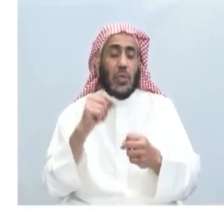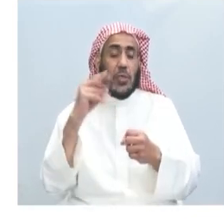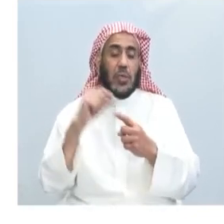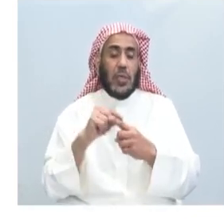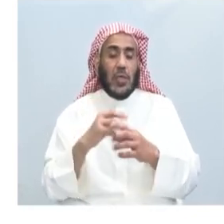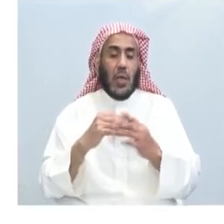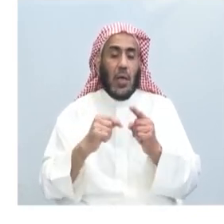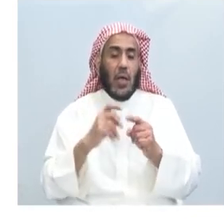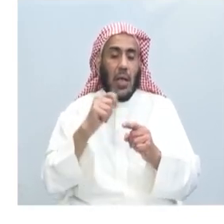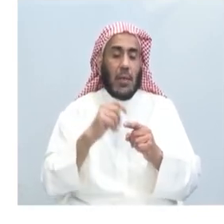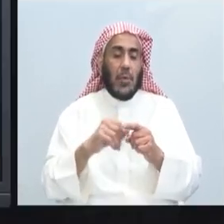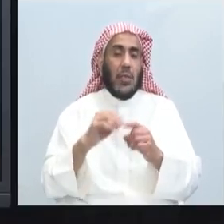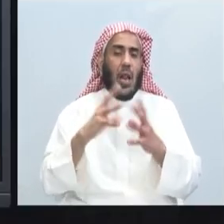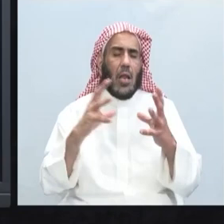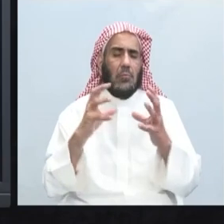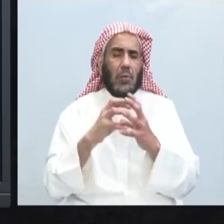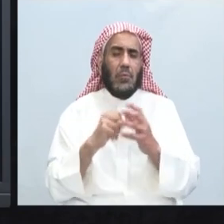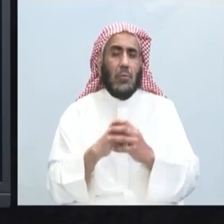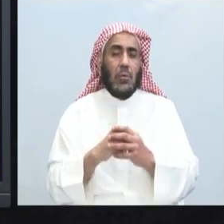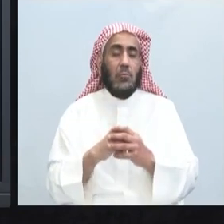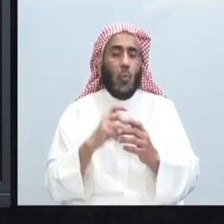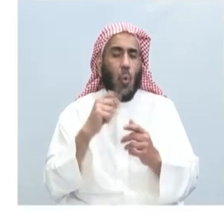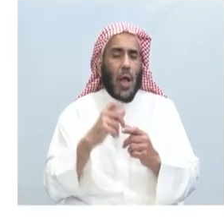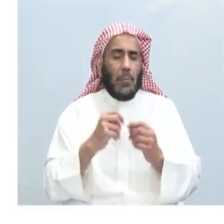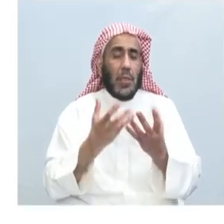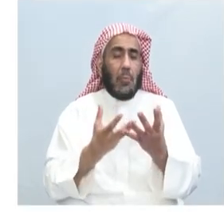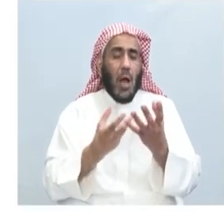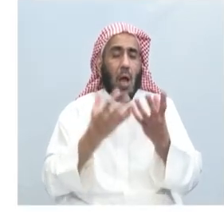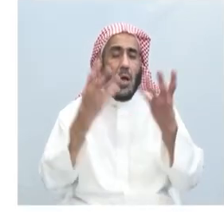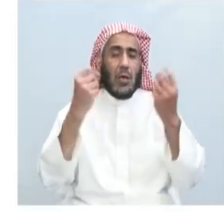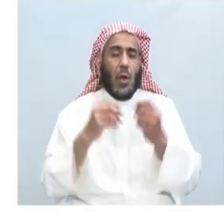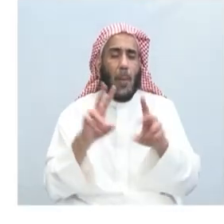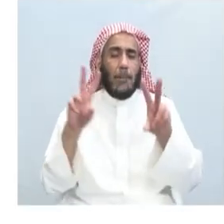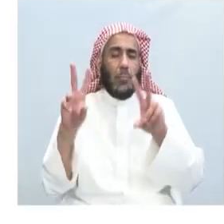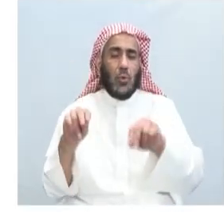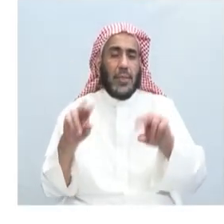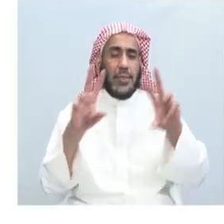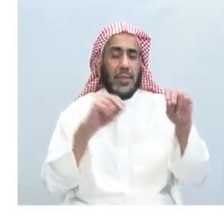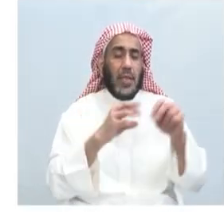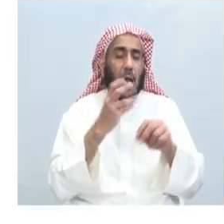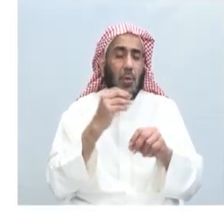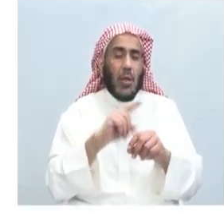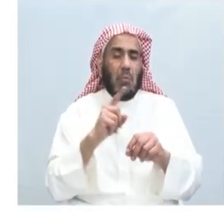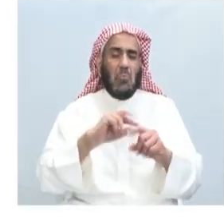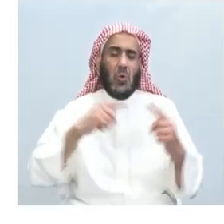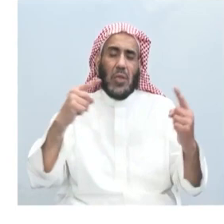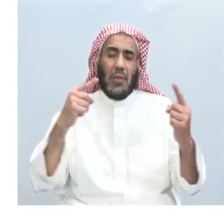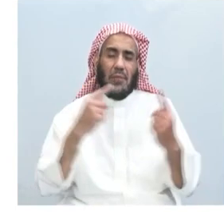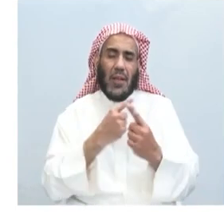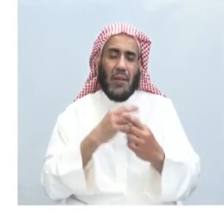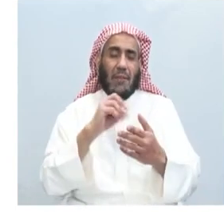كوند هو قيمه الحراره التكثف المولاريه وقيمه حراره التبخ المولاريه متساويان رقميا ولكن مختلفه